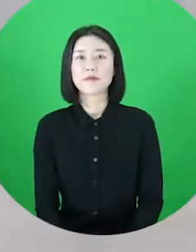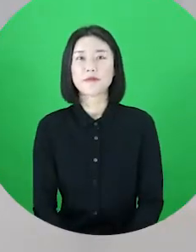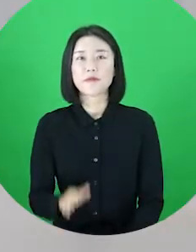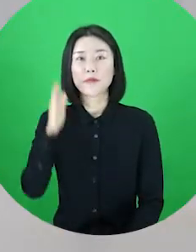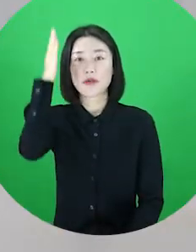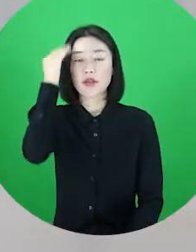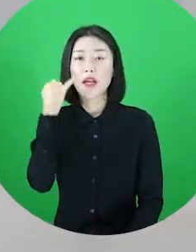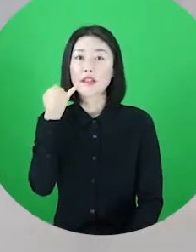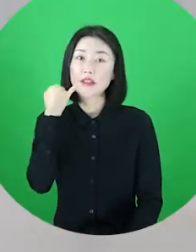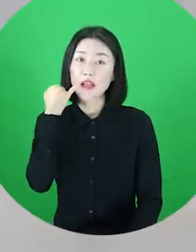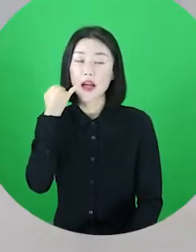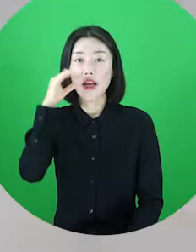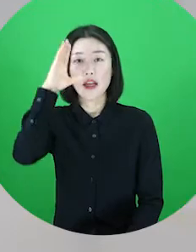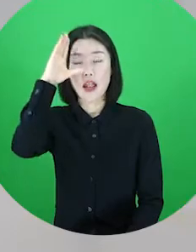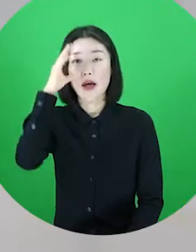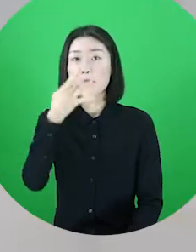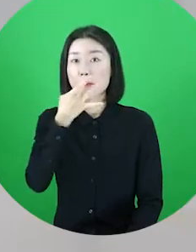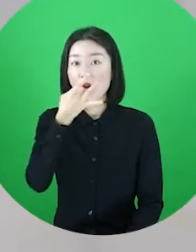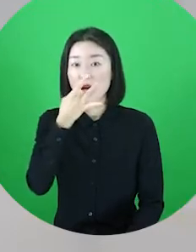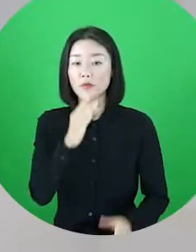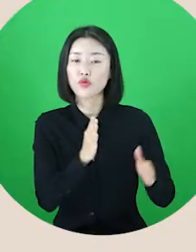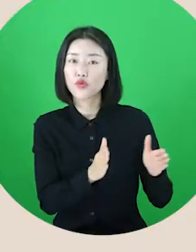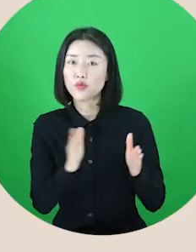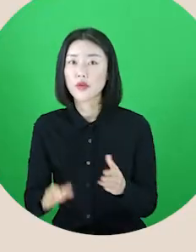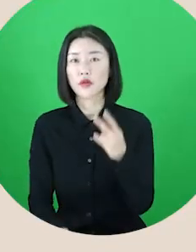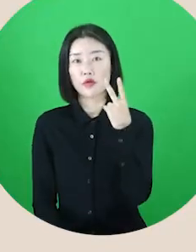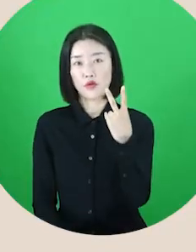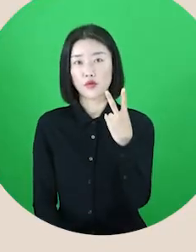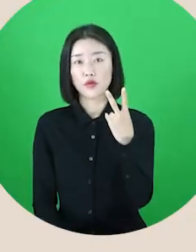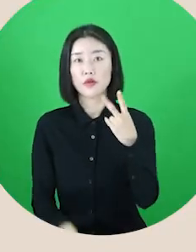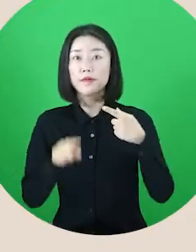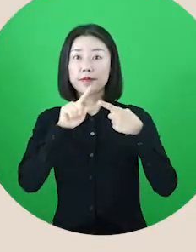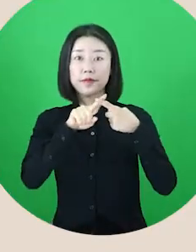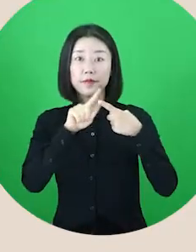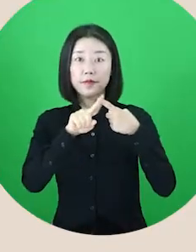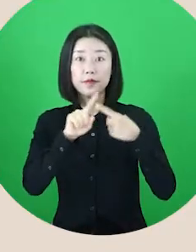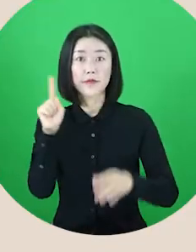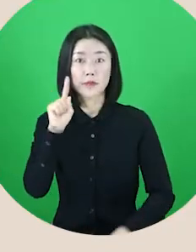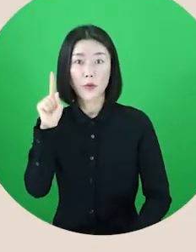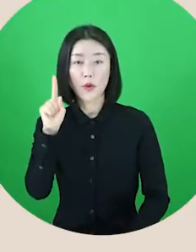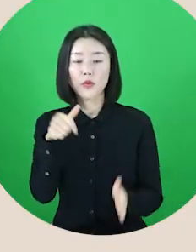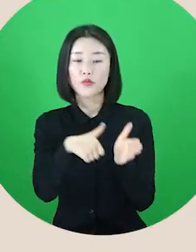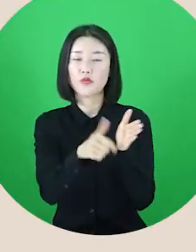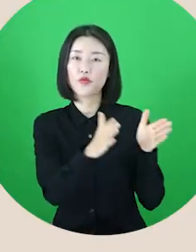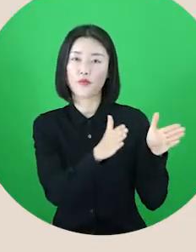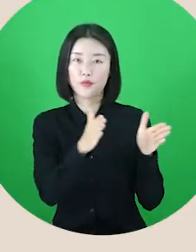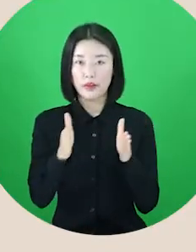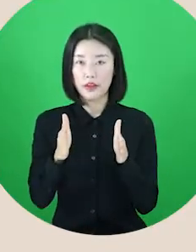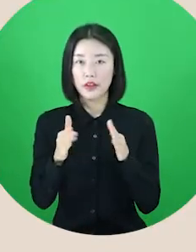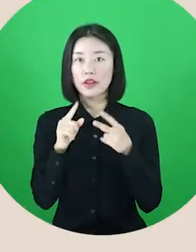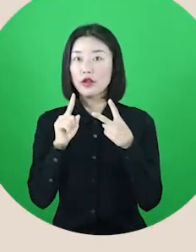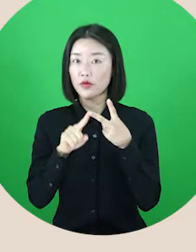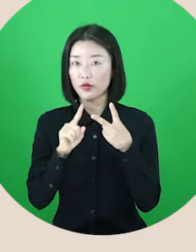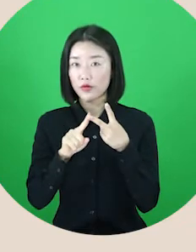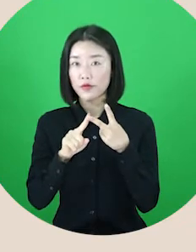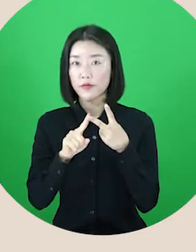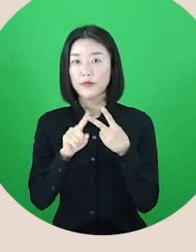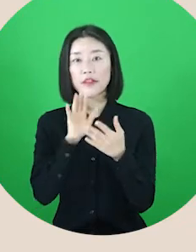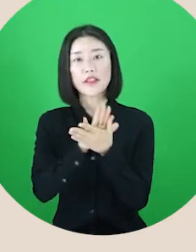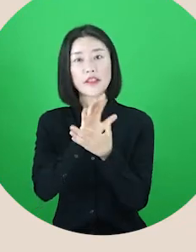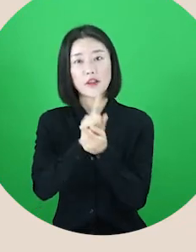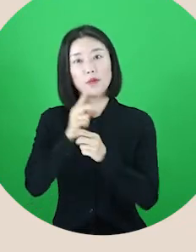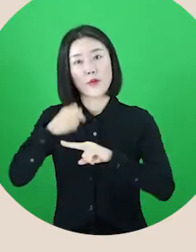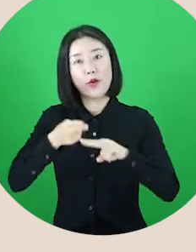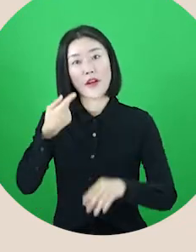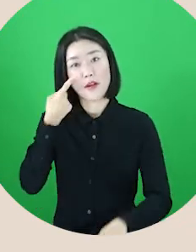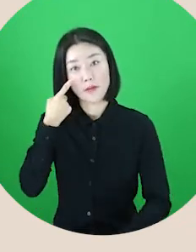계란밥은 총 2개의 단계로 만들겠습니다. 첫째, 준비하기. 둘째,